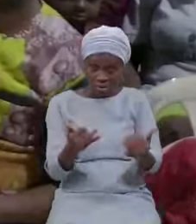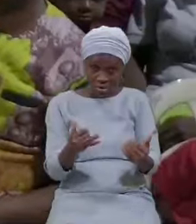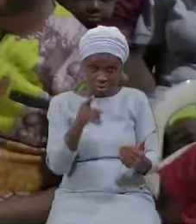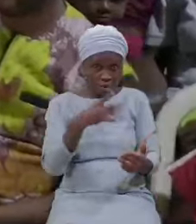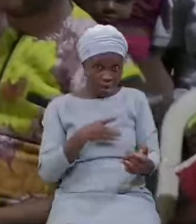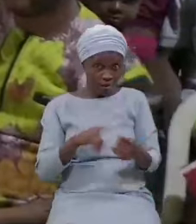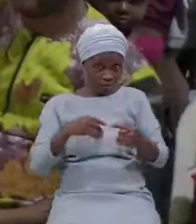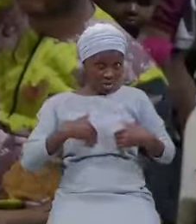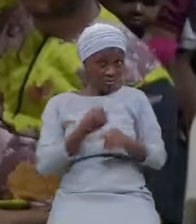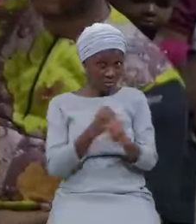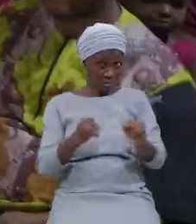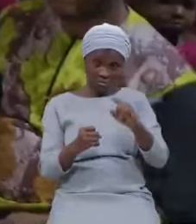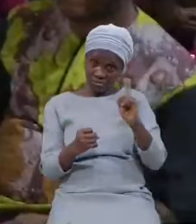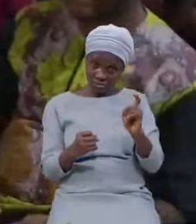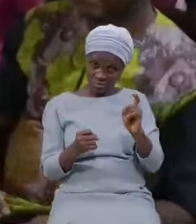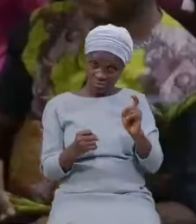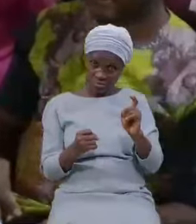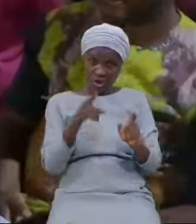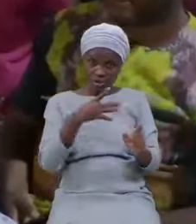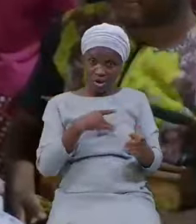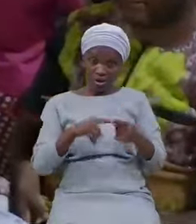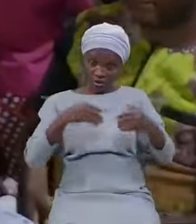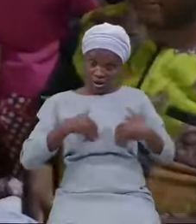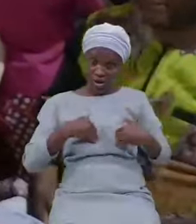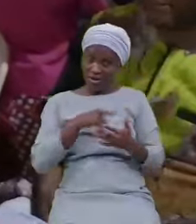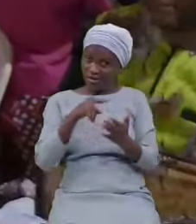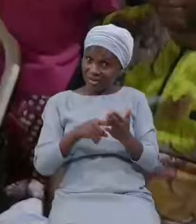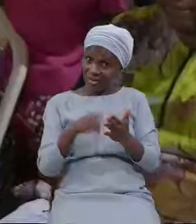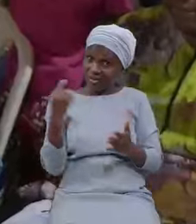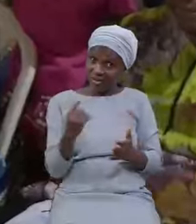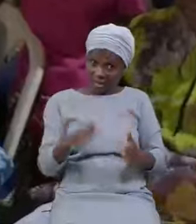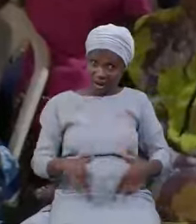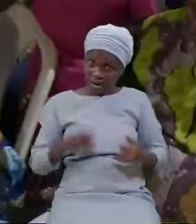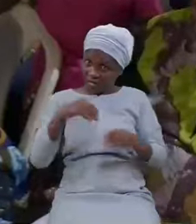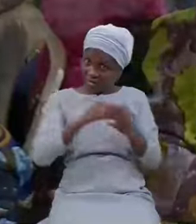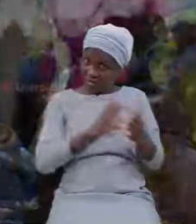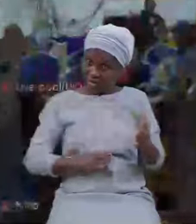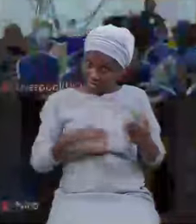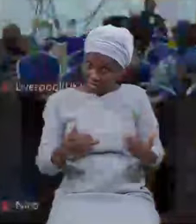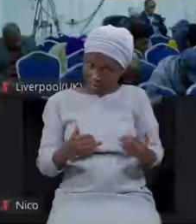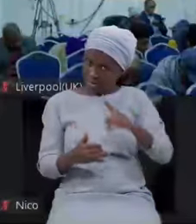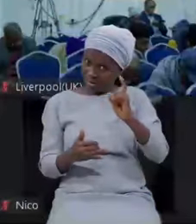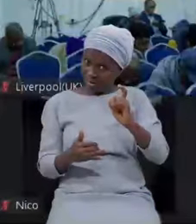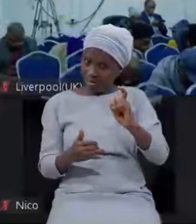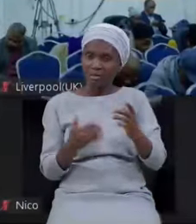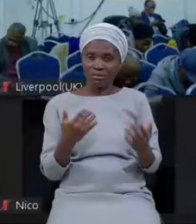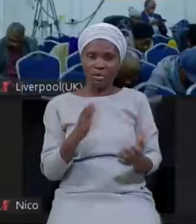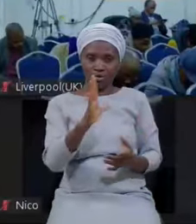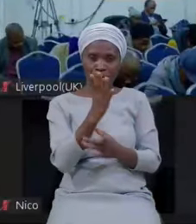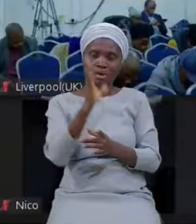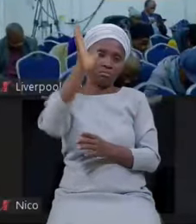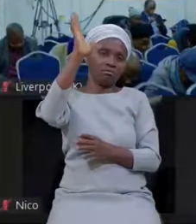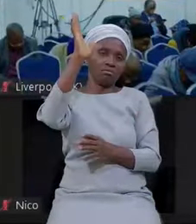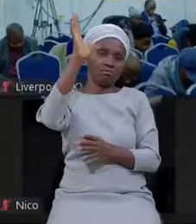tu veux avoir cette vie éternelle de Christ maintenant. Partout tu es, lève simplement ta main. Ton heure